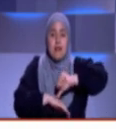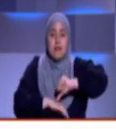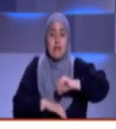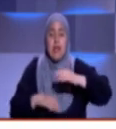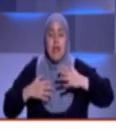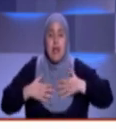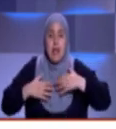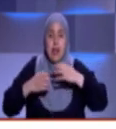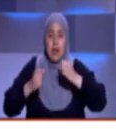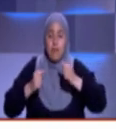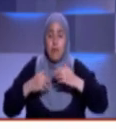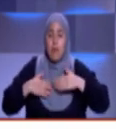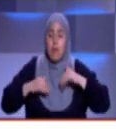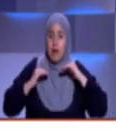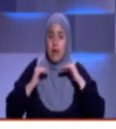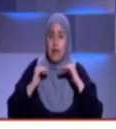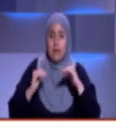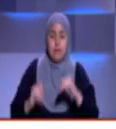والأمان، ويدفع